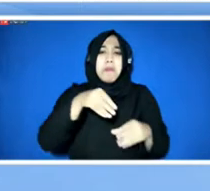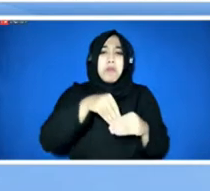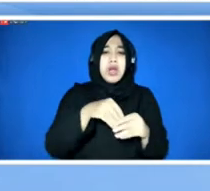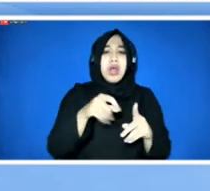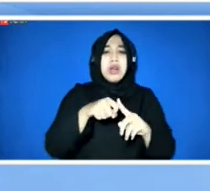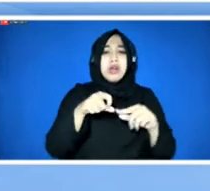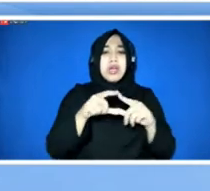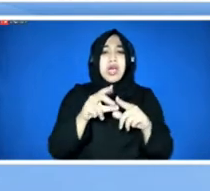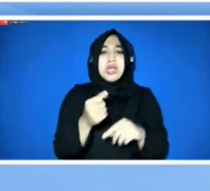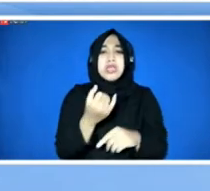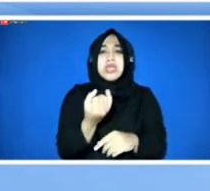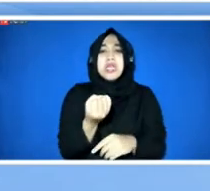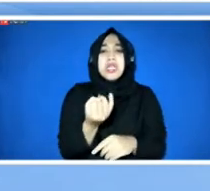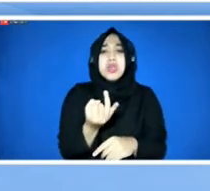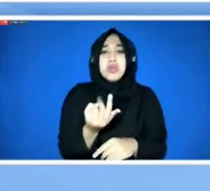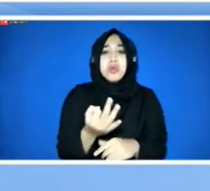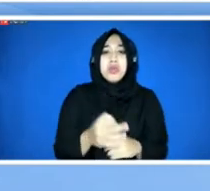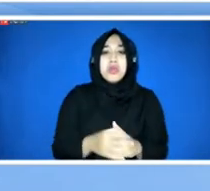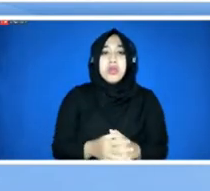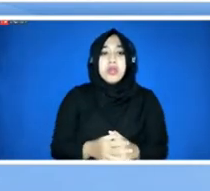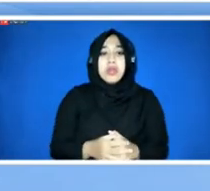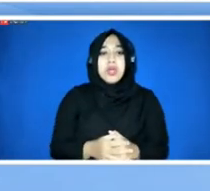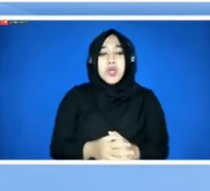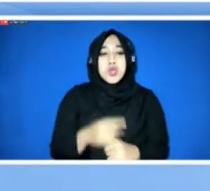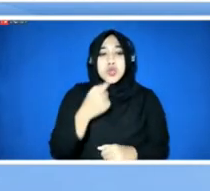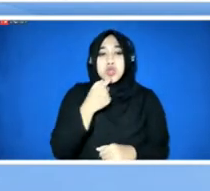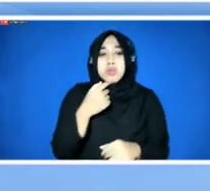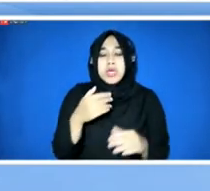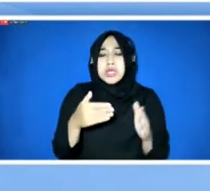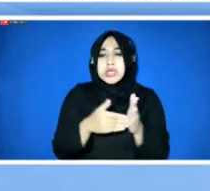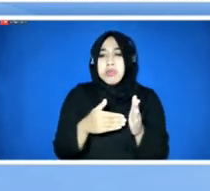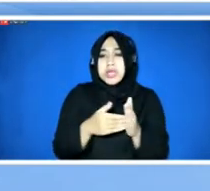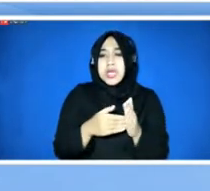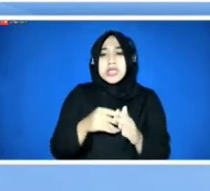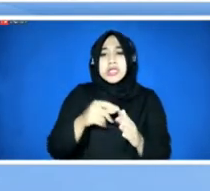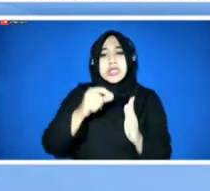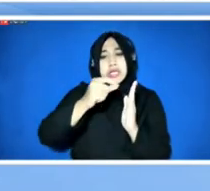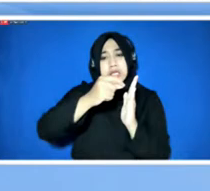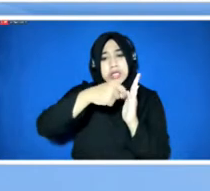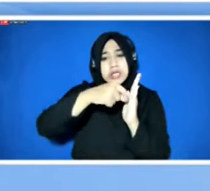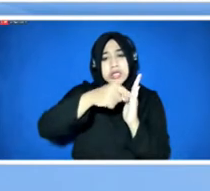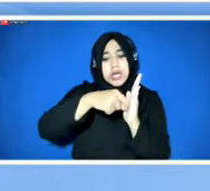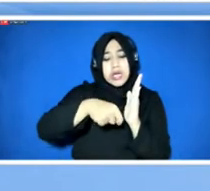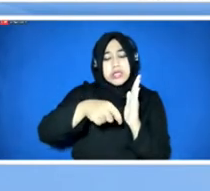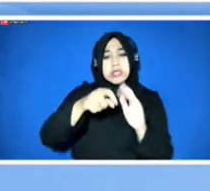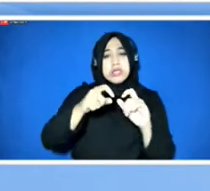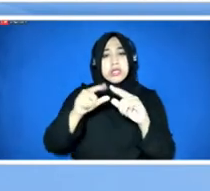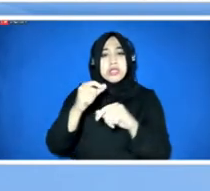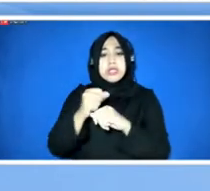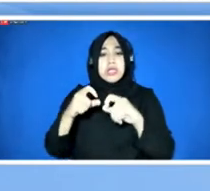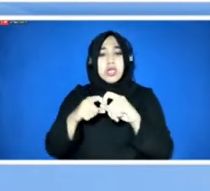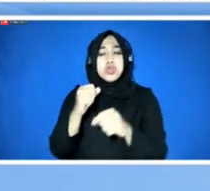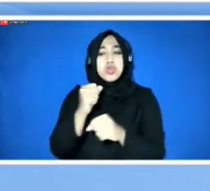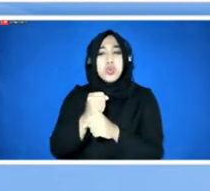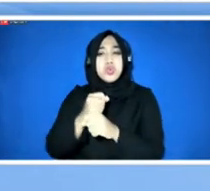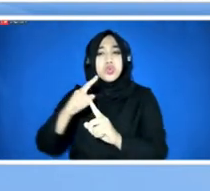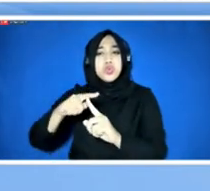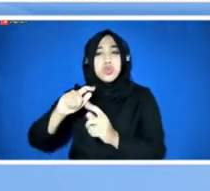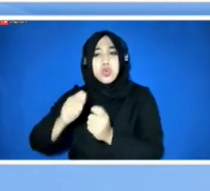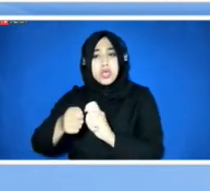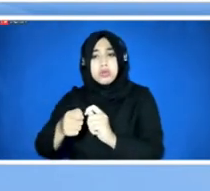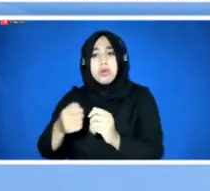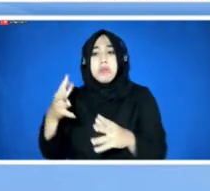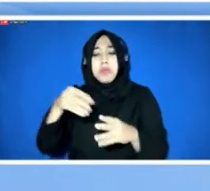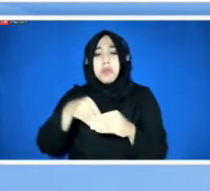dihitung bagian. Jadi hanya sebatas checklist bahwa Satgas atau gugus tugas saat itu sudah berperan